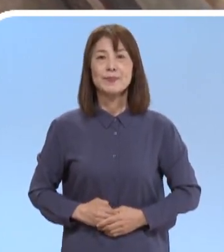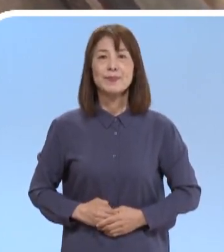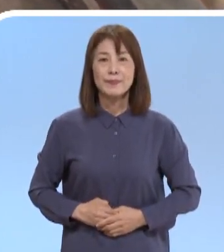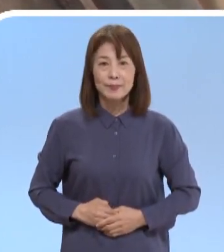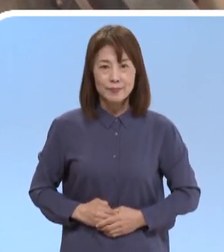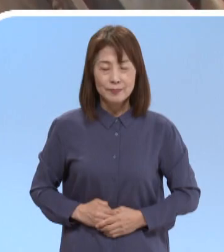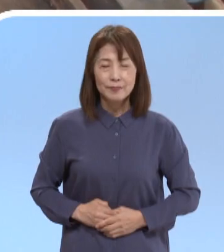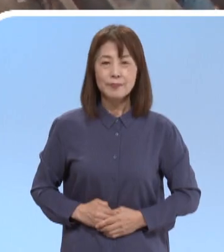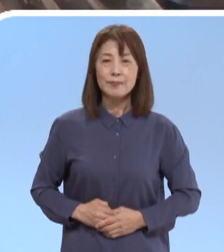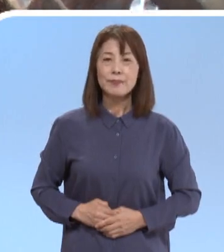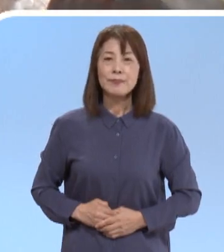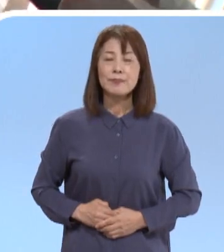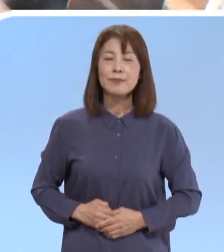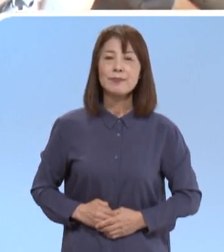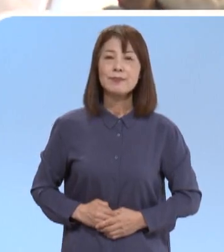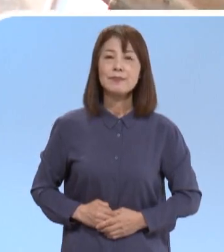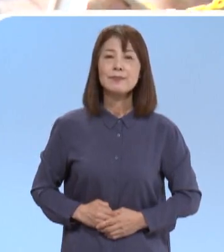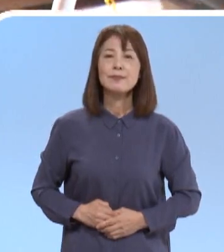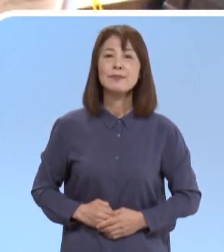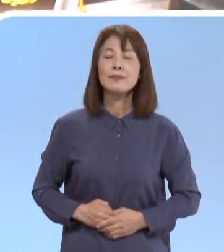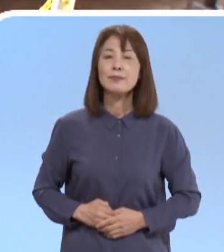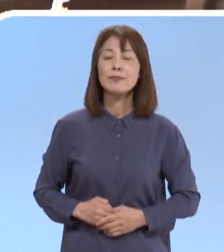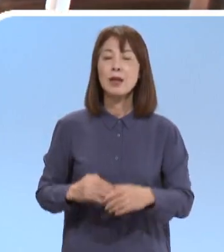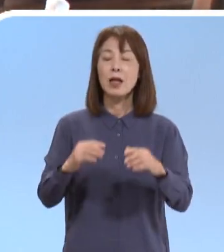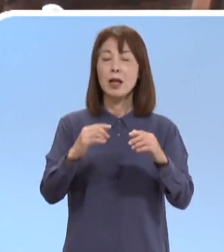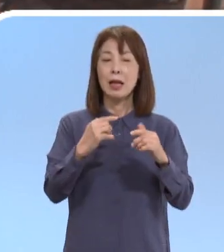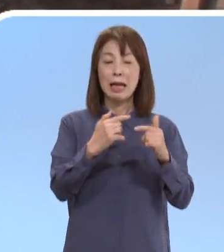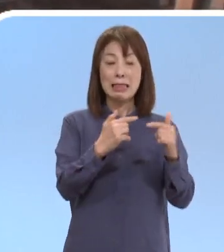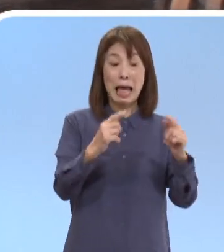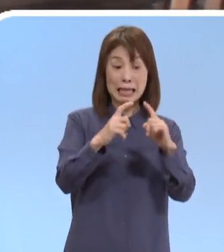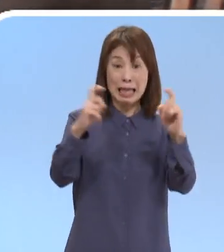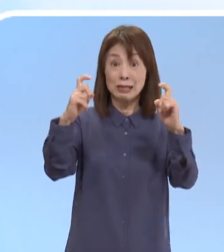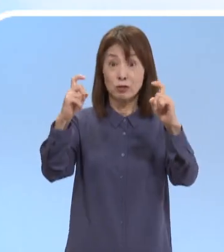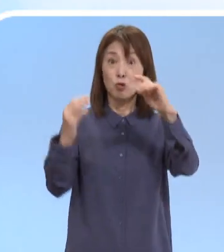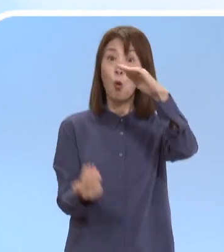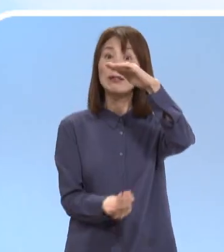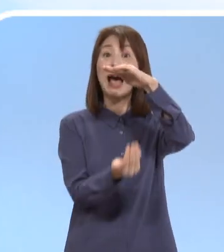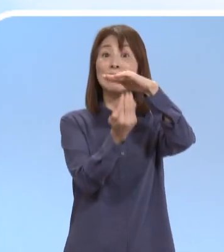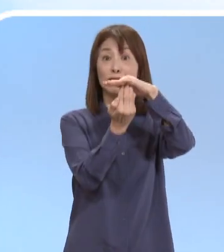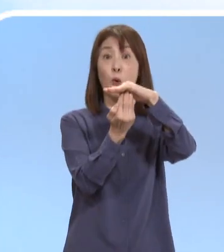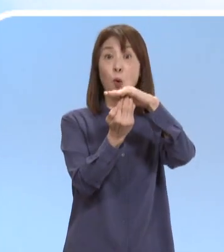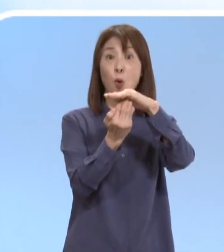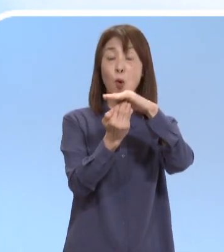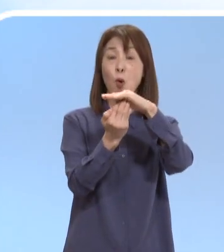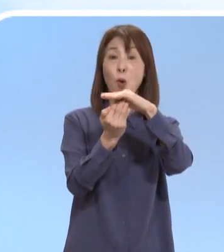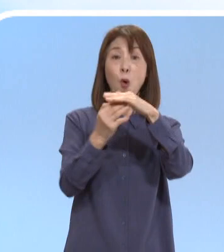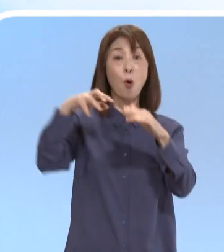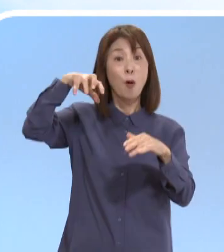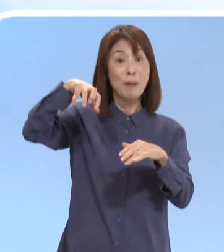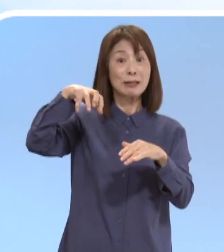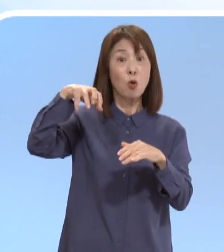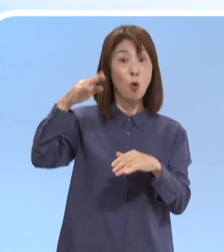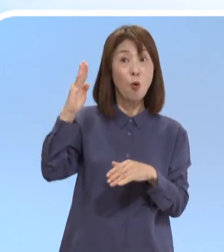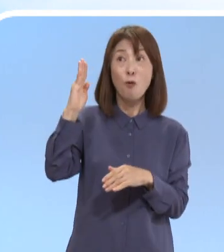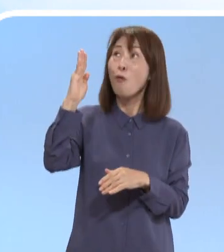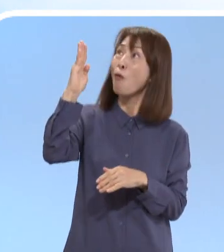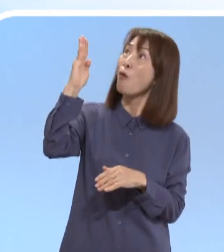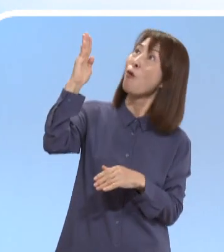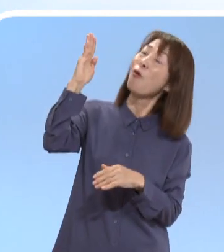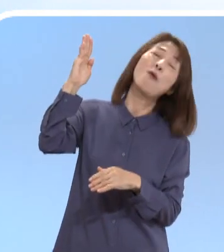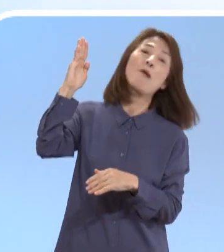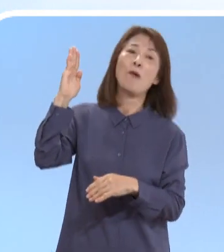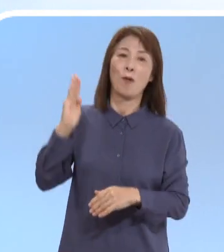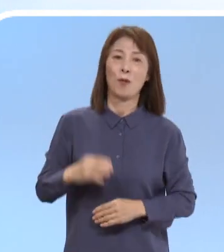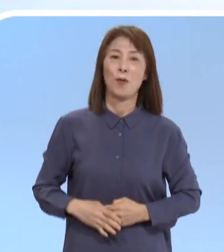さあ、こちら、あ最上階ですか。 はい、そうです、ね、やっと最上階に着きました。 いや、だいぶ上がってきましたもんね、